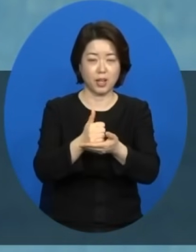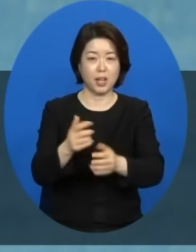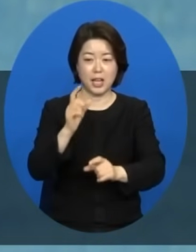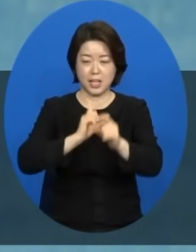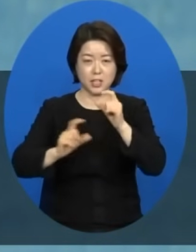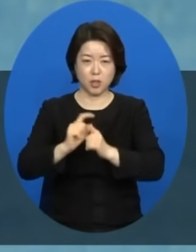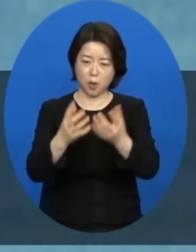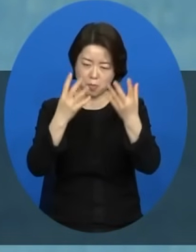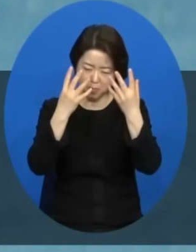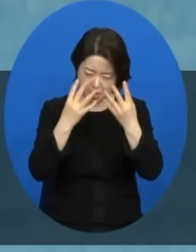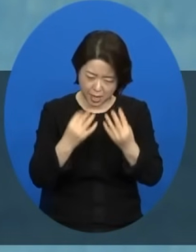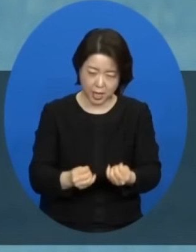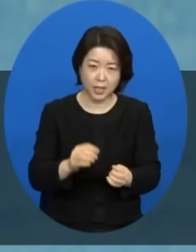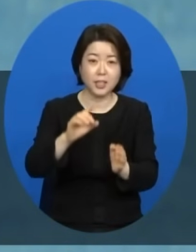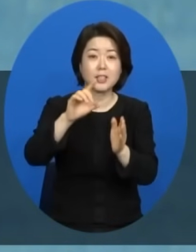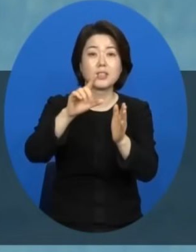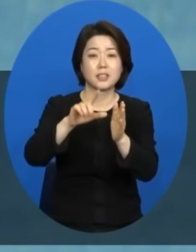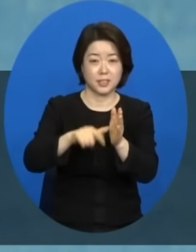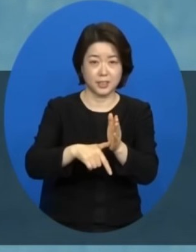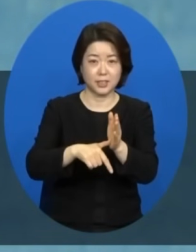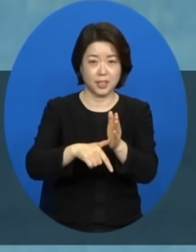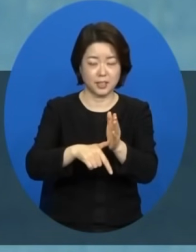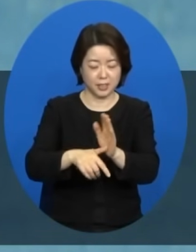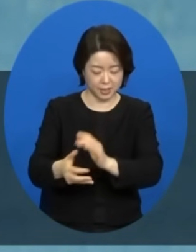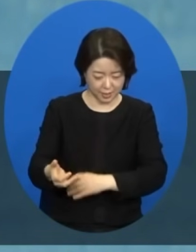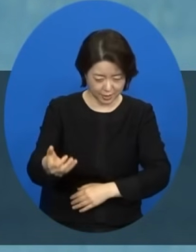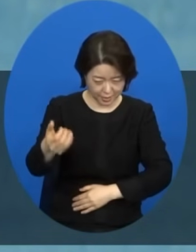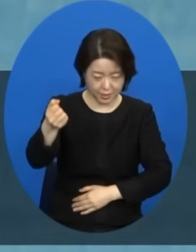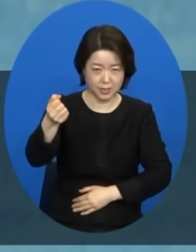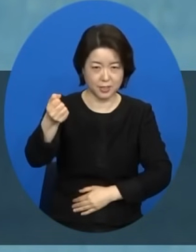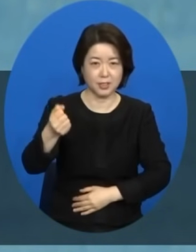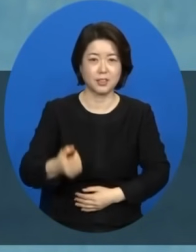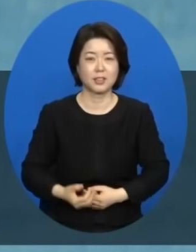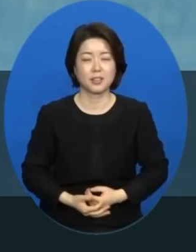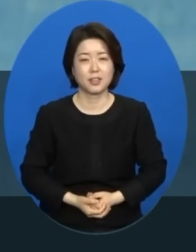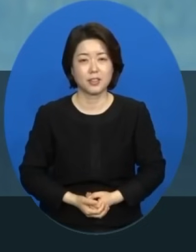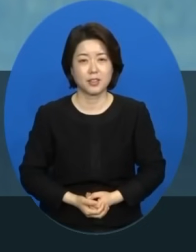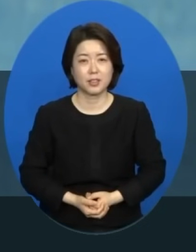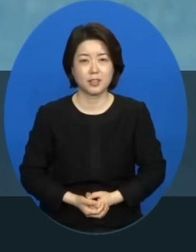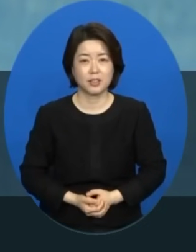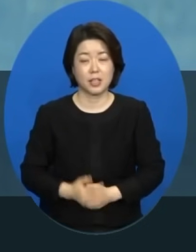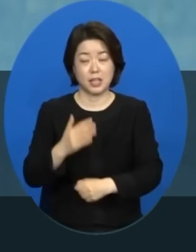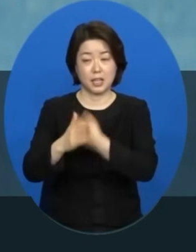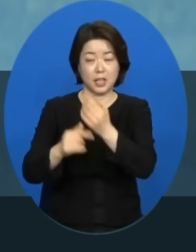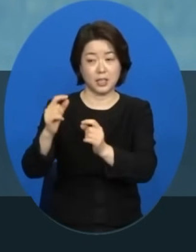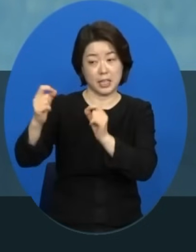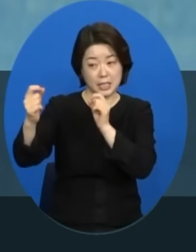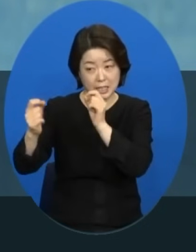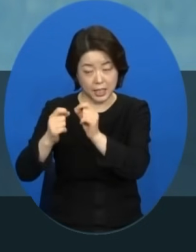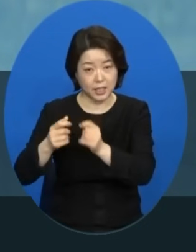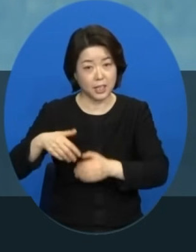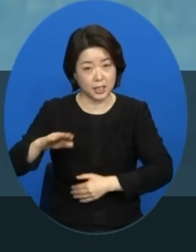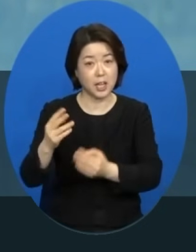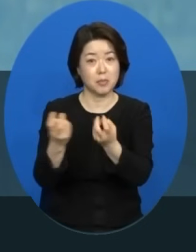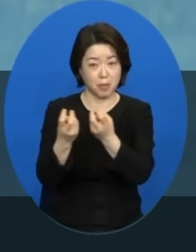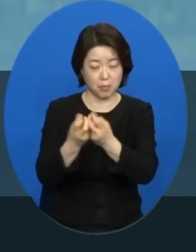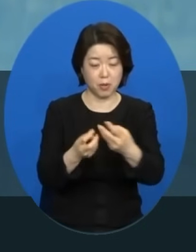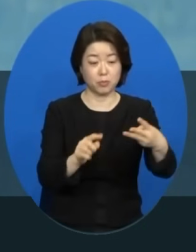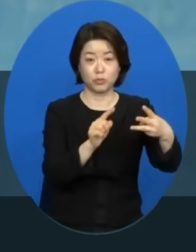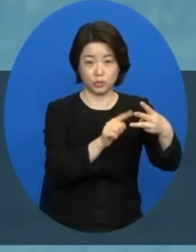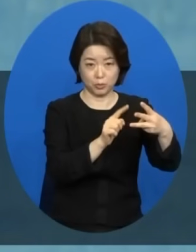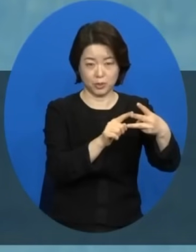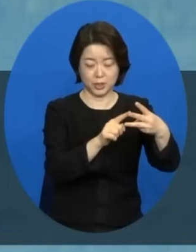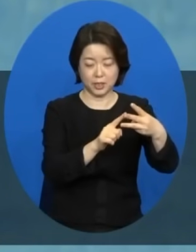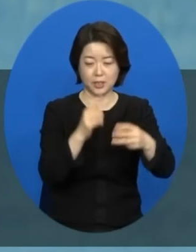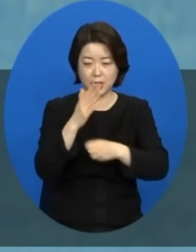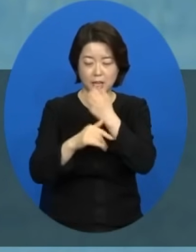더 많은 시간을 보내는 것입니다. 하나님께 더 가까이 가는 길 두 번째는 말 그대로 하나님께 가까이 가는